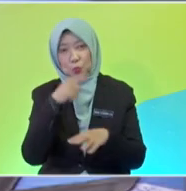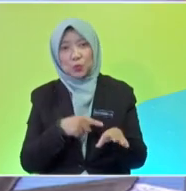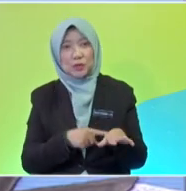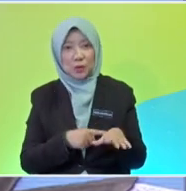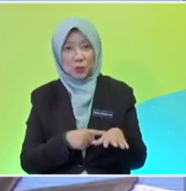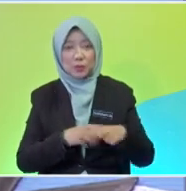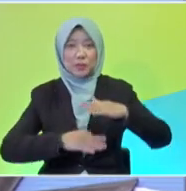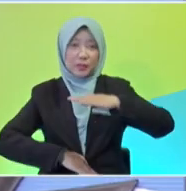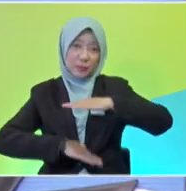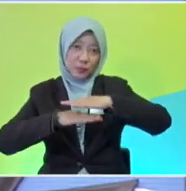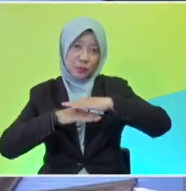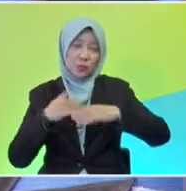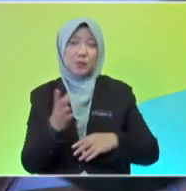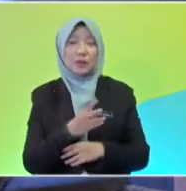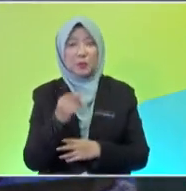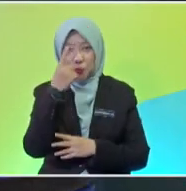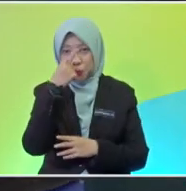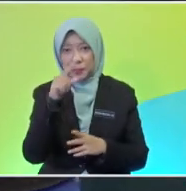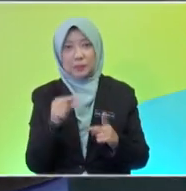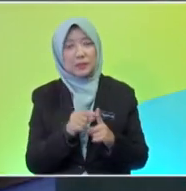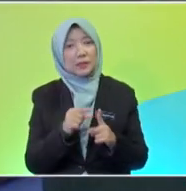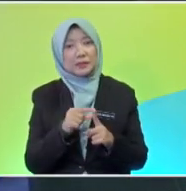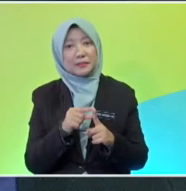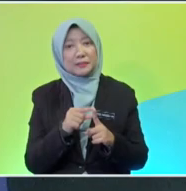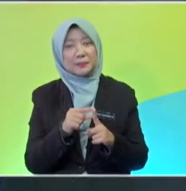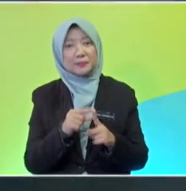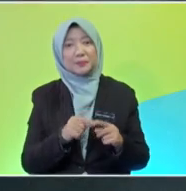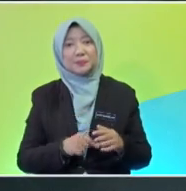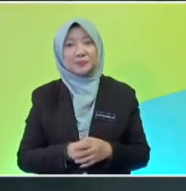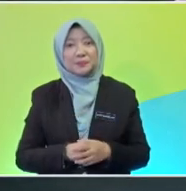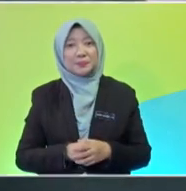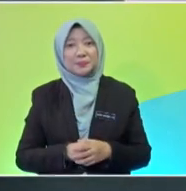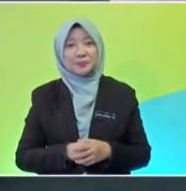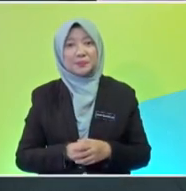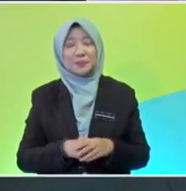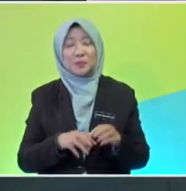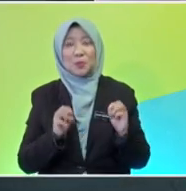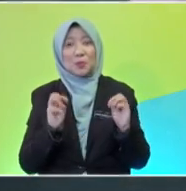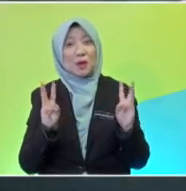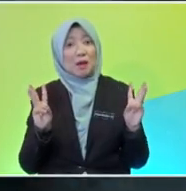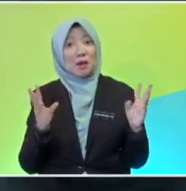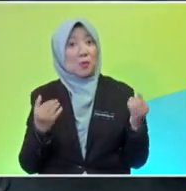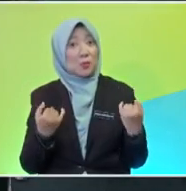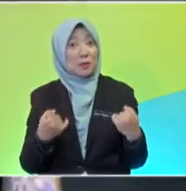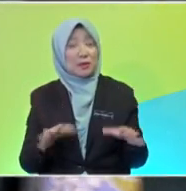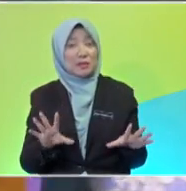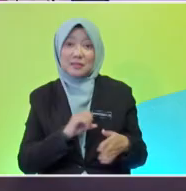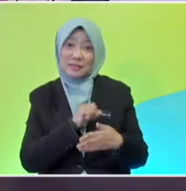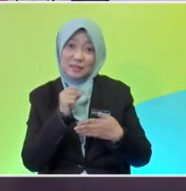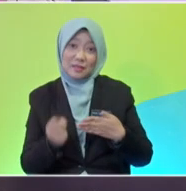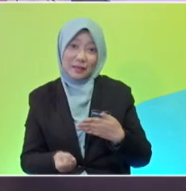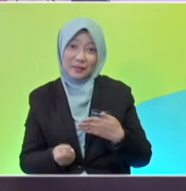dan juga untuk perkataannya Wah dah selesai dah